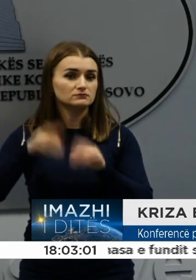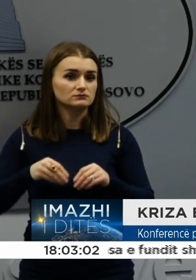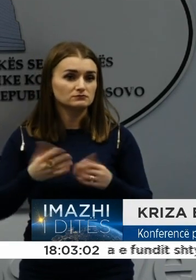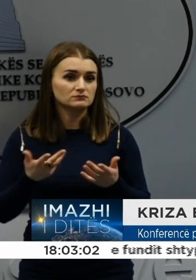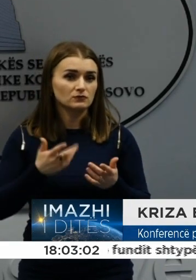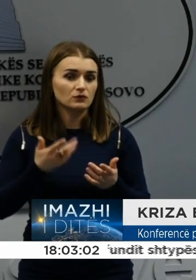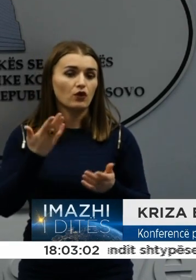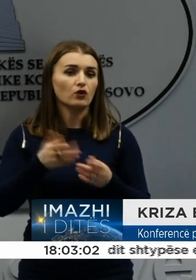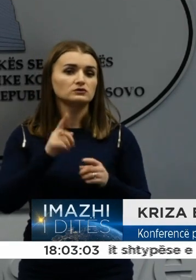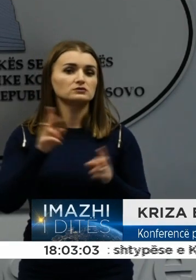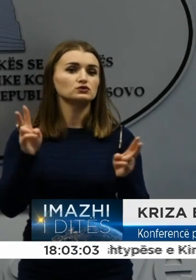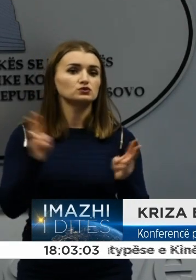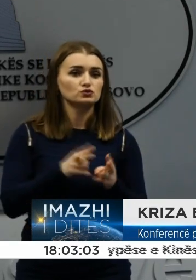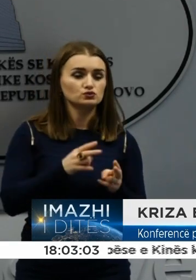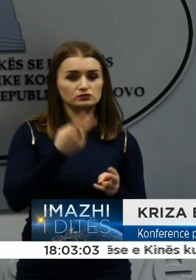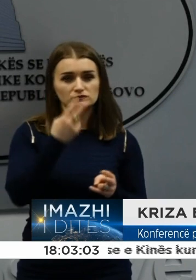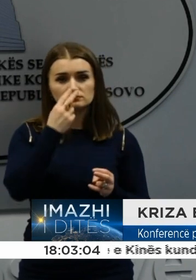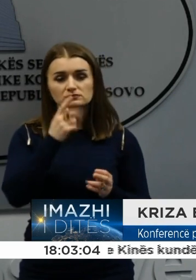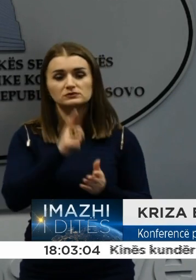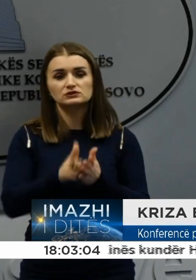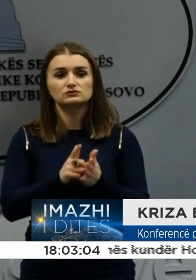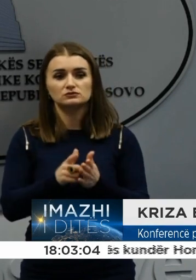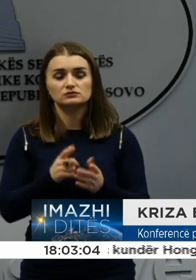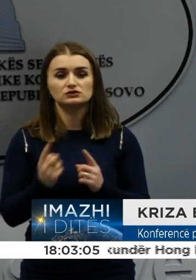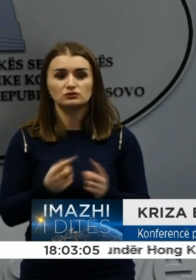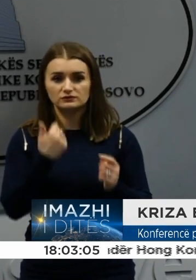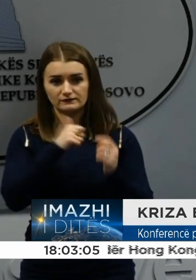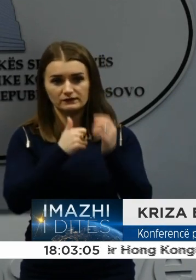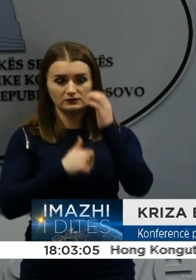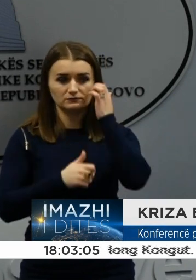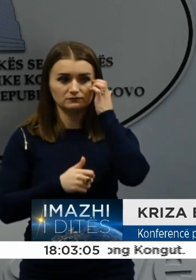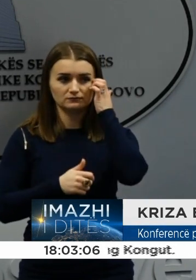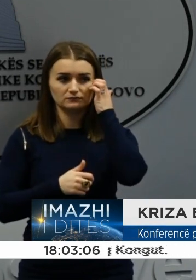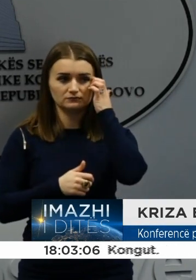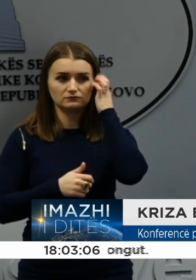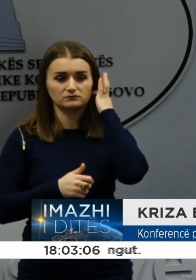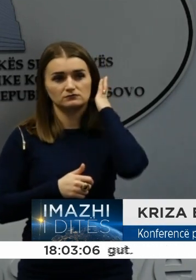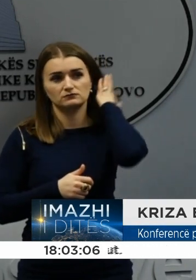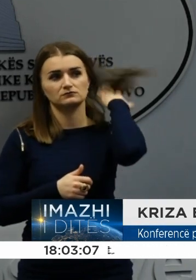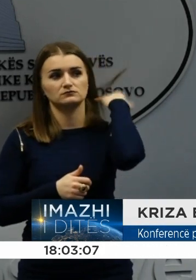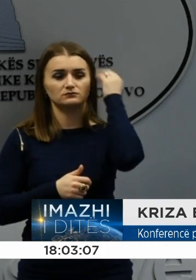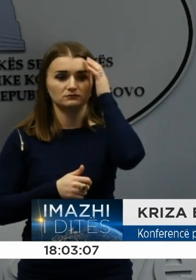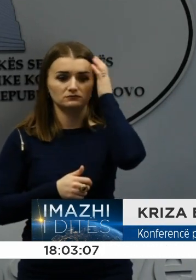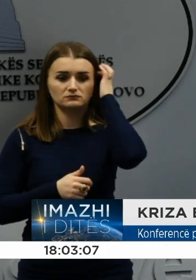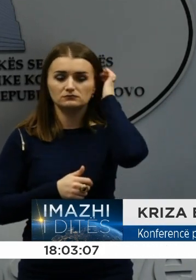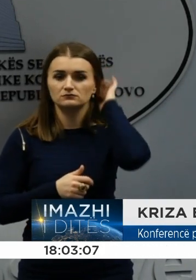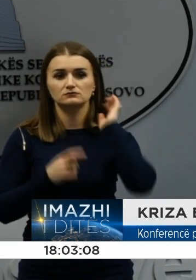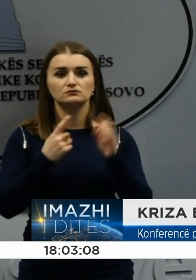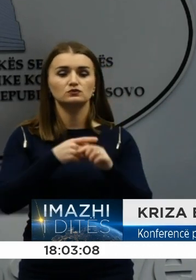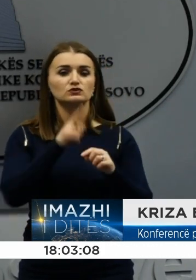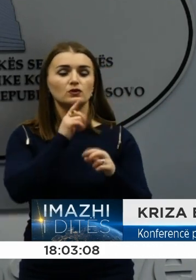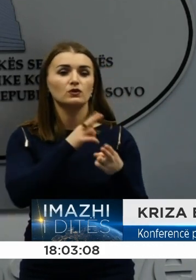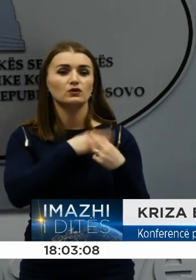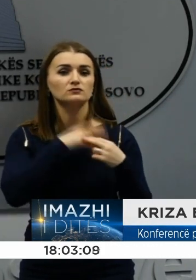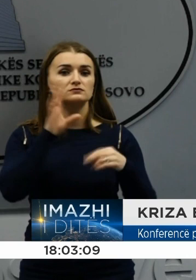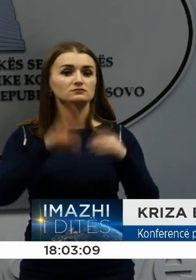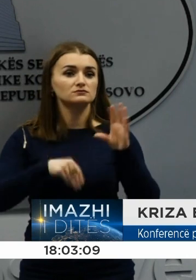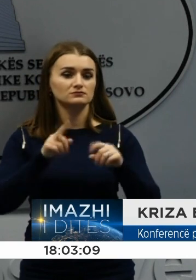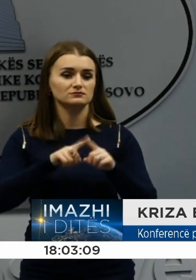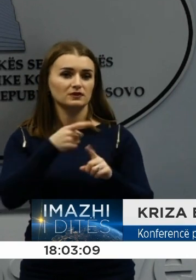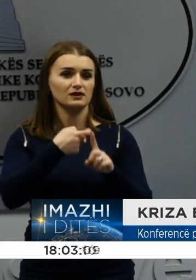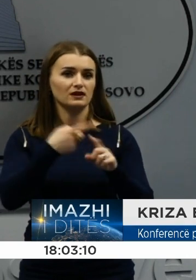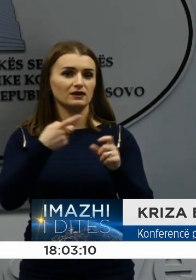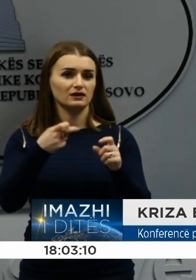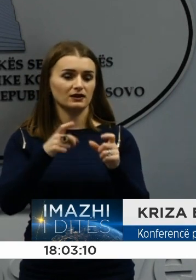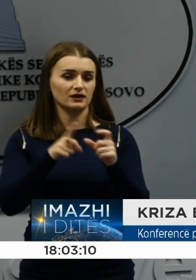programit. Dhe realizimin e programit e bën kecin se na nuk e bojmë, se na nuk jena qasjet të konsumatorët, ata kanë qasjet